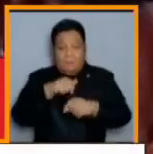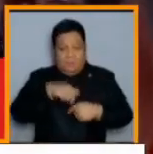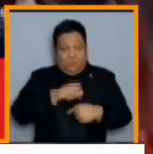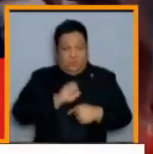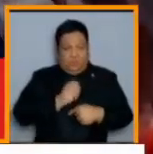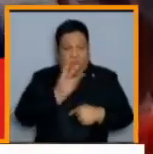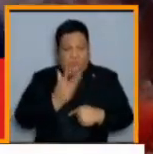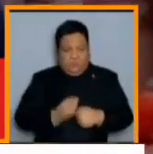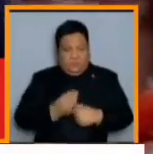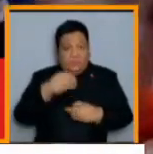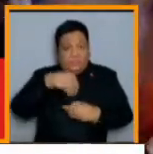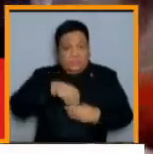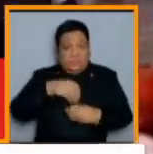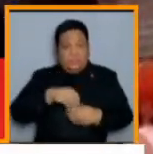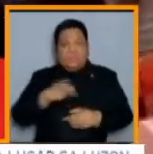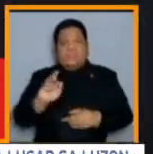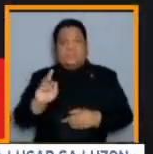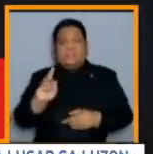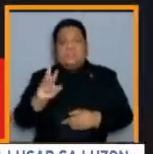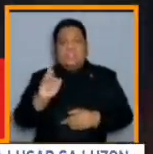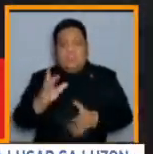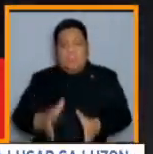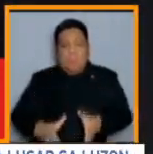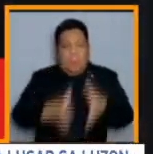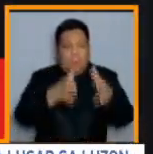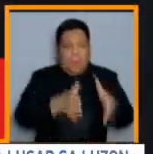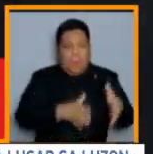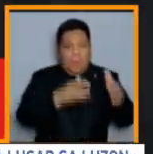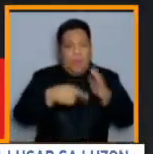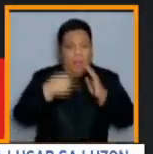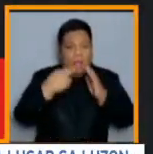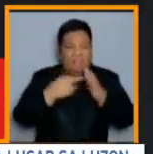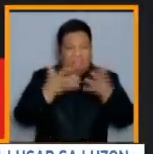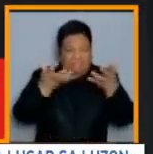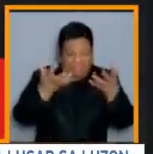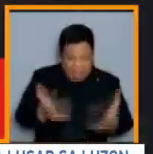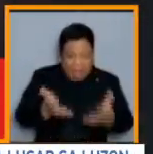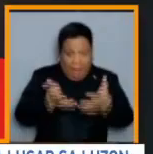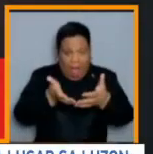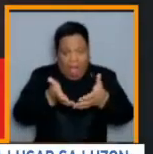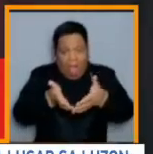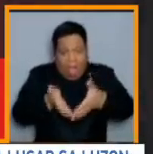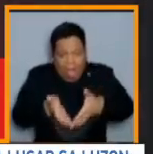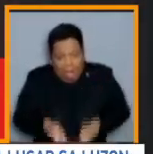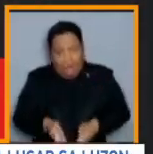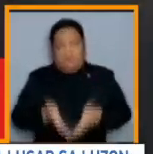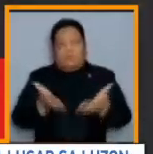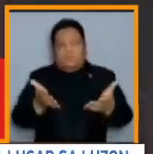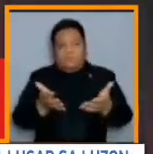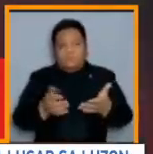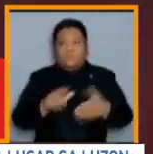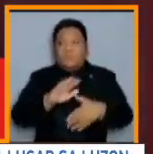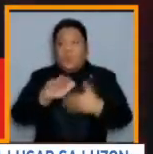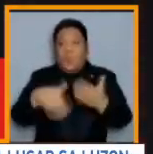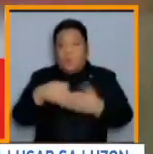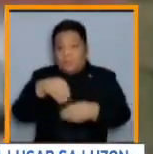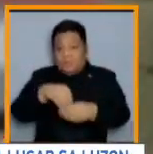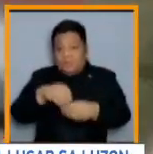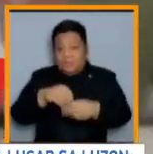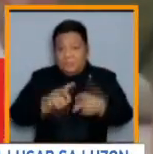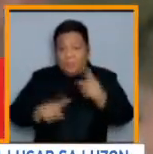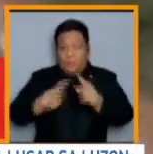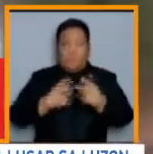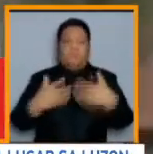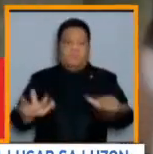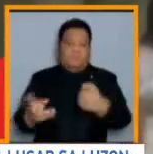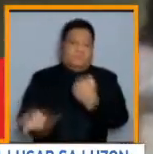ng bigas. Dahil sa bigat, lumubog ang bangka. Dasagip naman ang lahat ng sakay nito. Patuloy ang pagdala ng mga